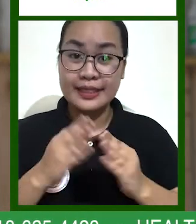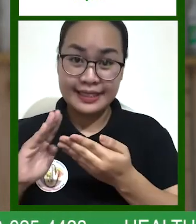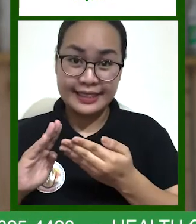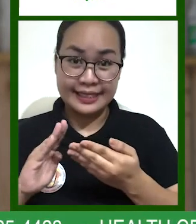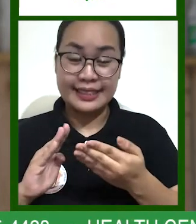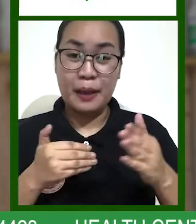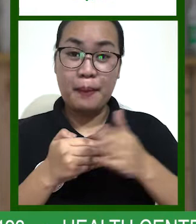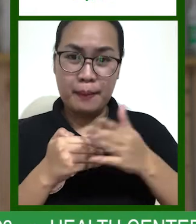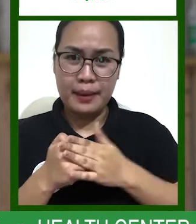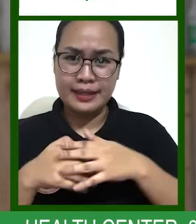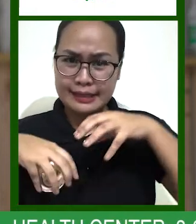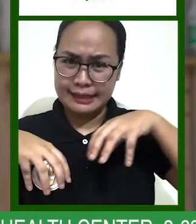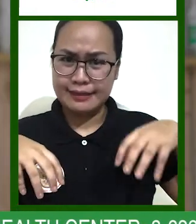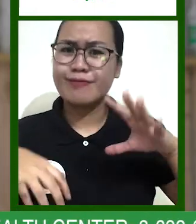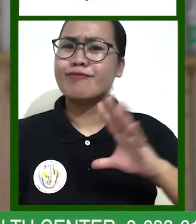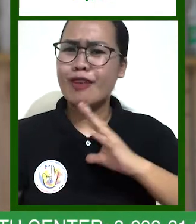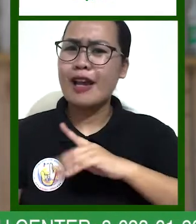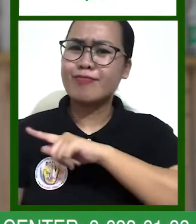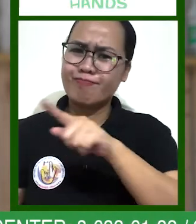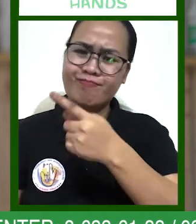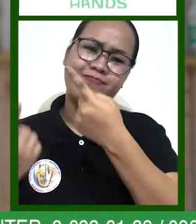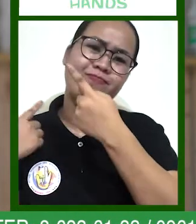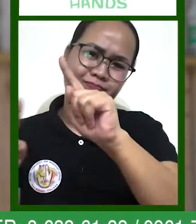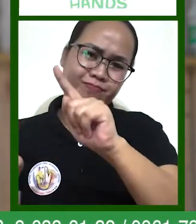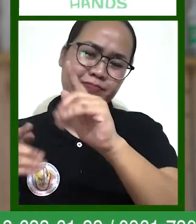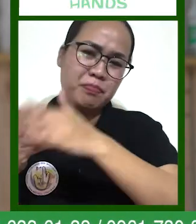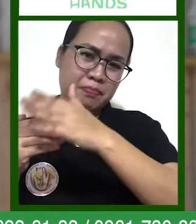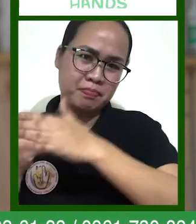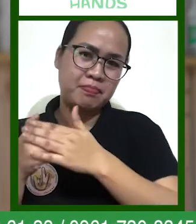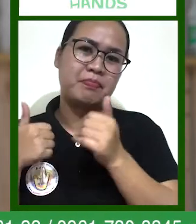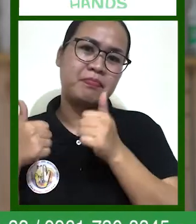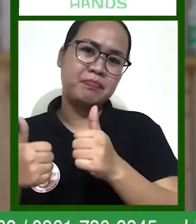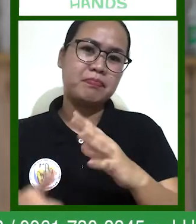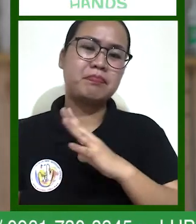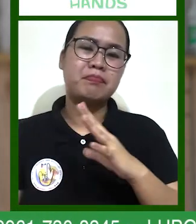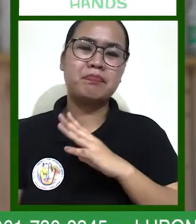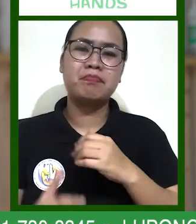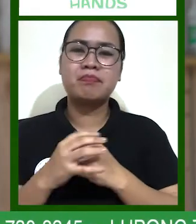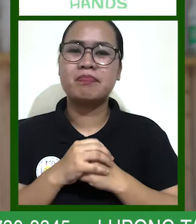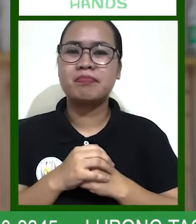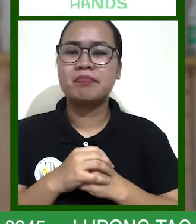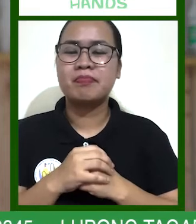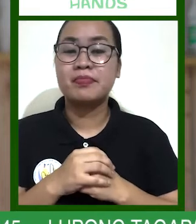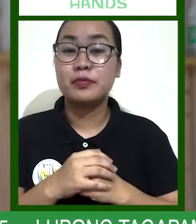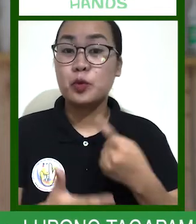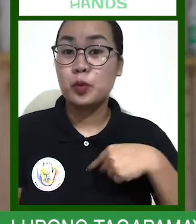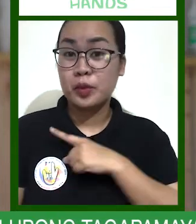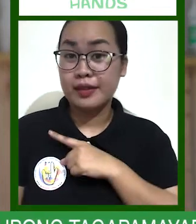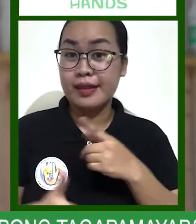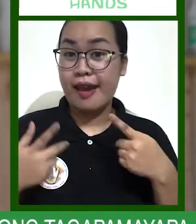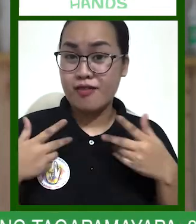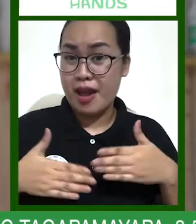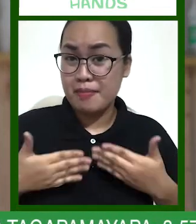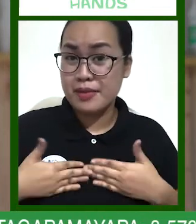ay ika nga ay doon na tayo kung saan kayo talaga. Ano, of course, kami natutuwa din, no,